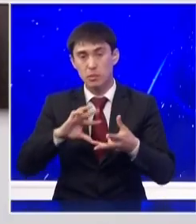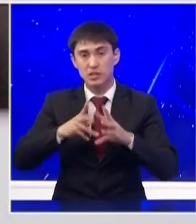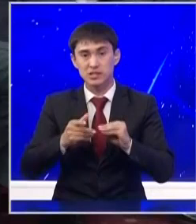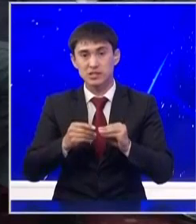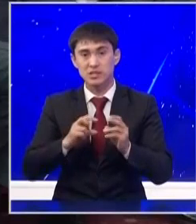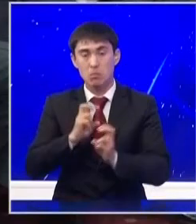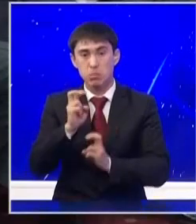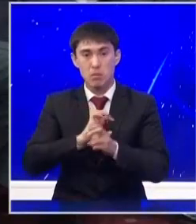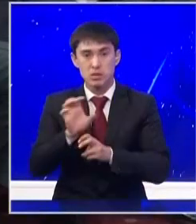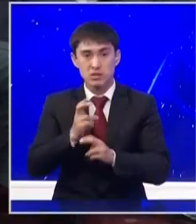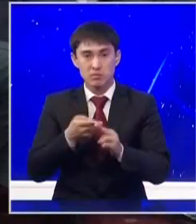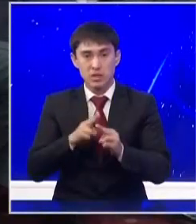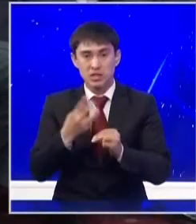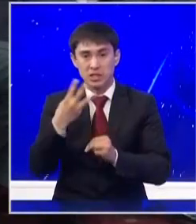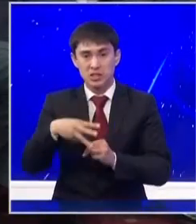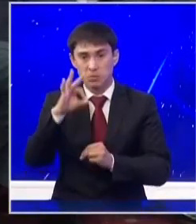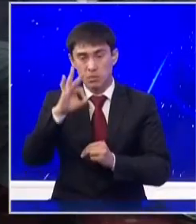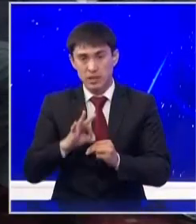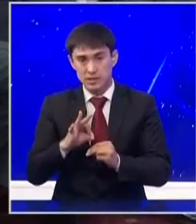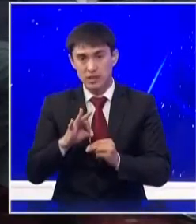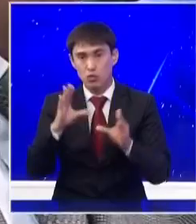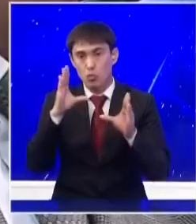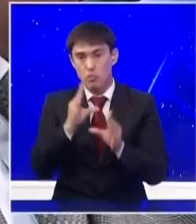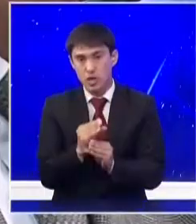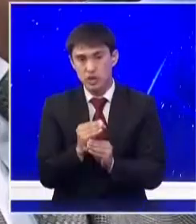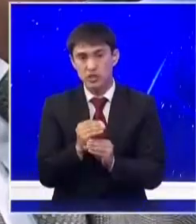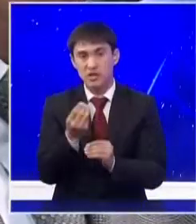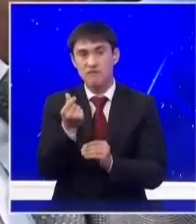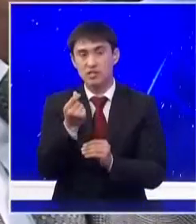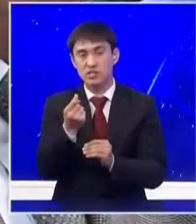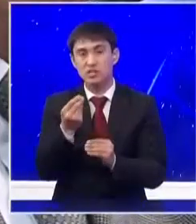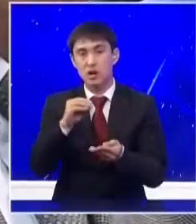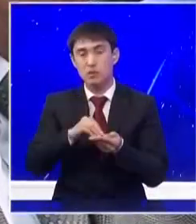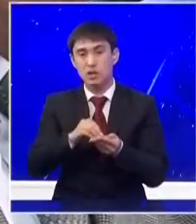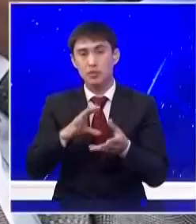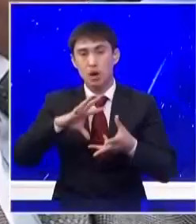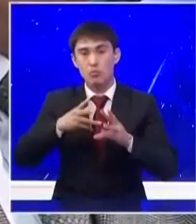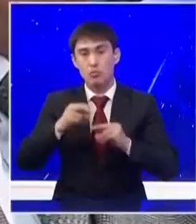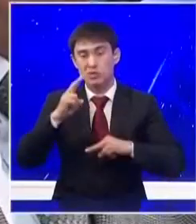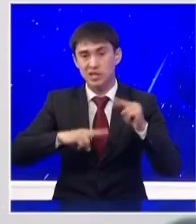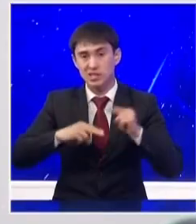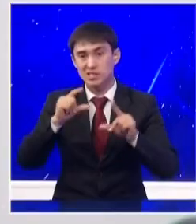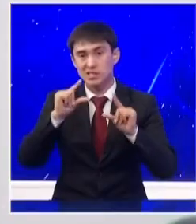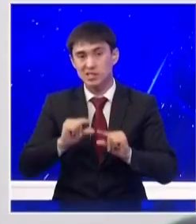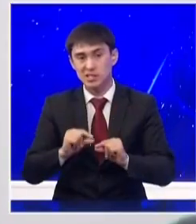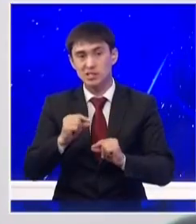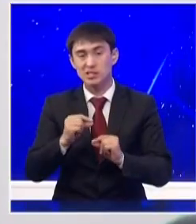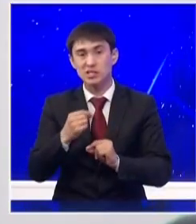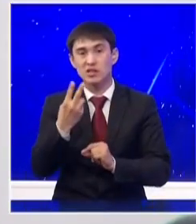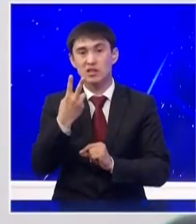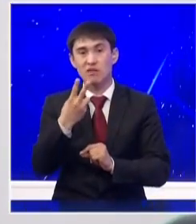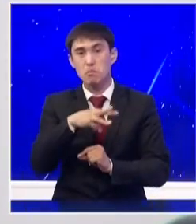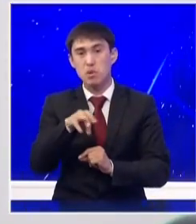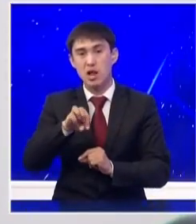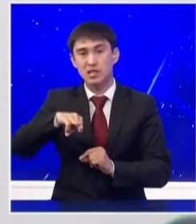в сфере промышленности почти на 30 процентов уменьшился инвестиционный капитал объемы строительства снизились на более чем